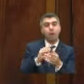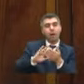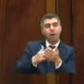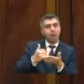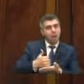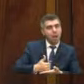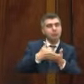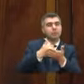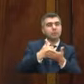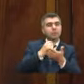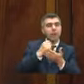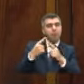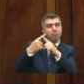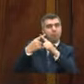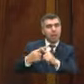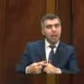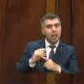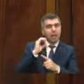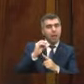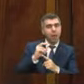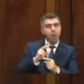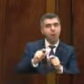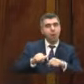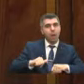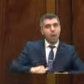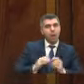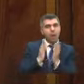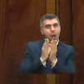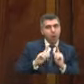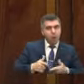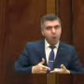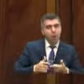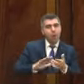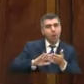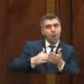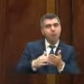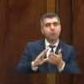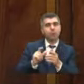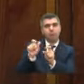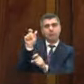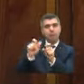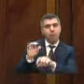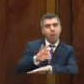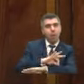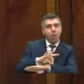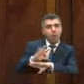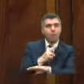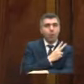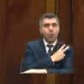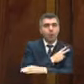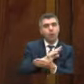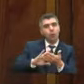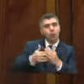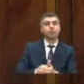المالية باش تعطي الأولوية عمليا وفعليا وبالأموال وبالموارد البشرية لهذا القطاع الحيوي،